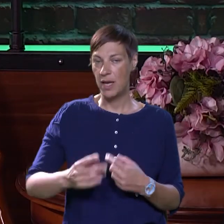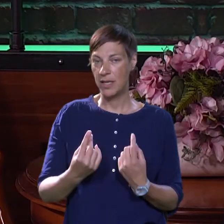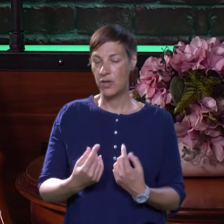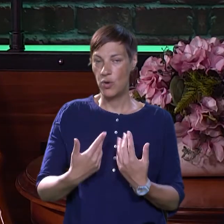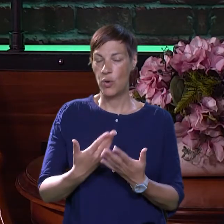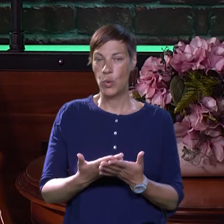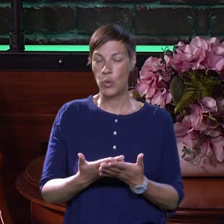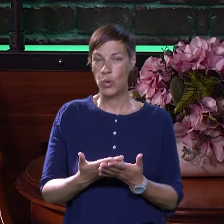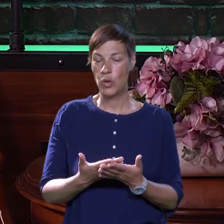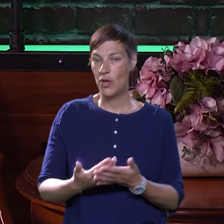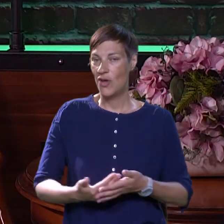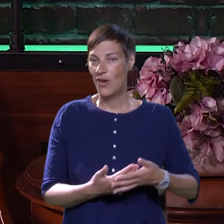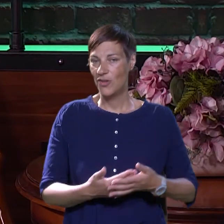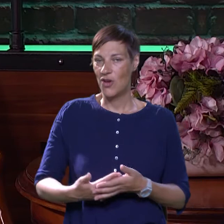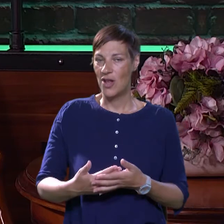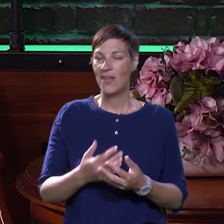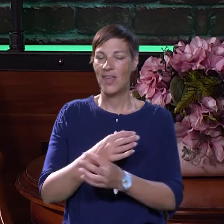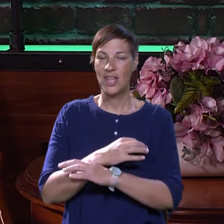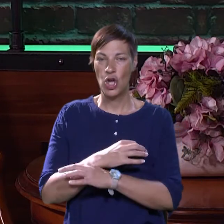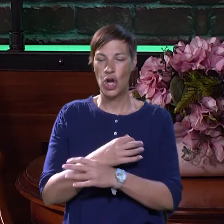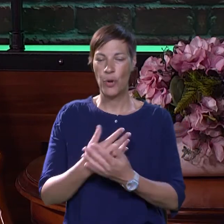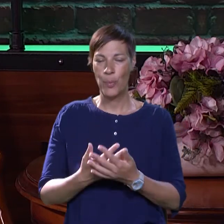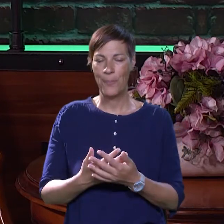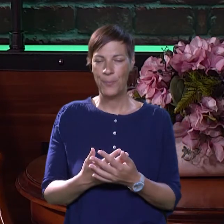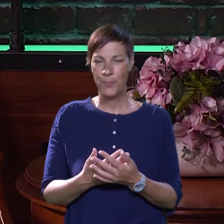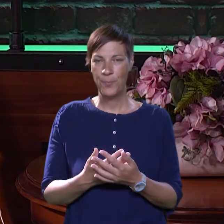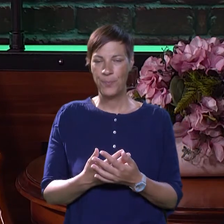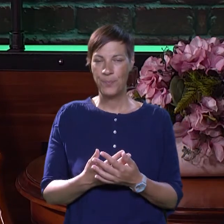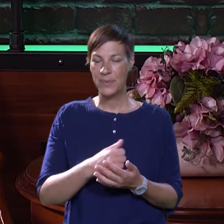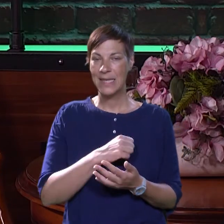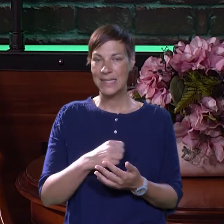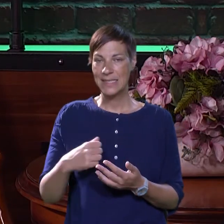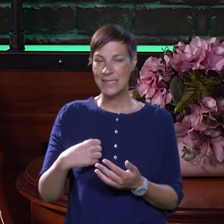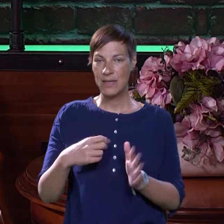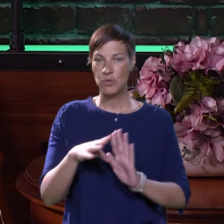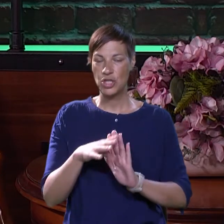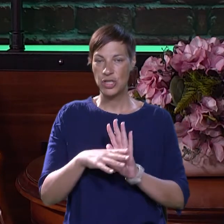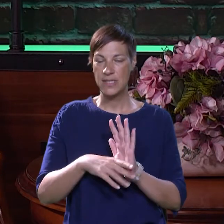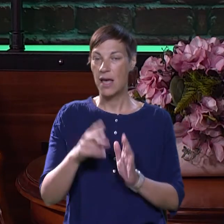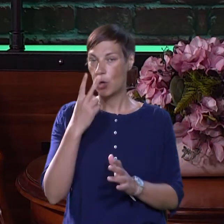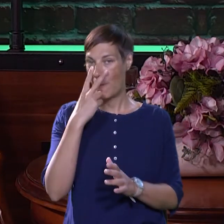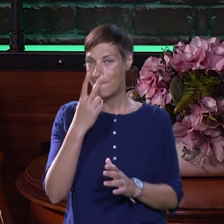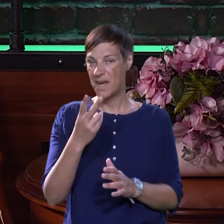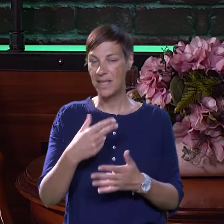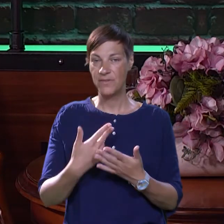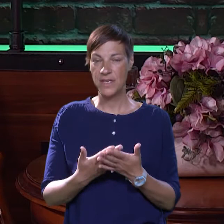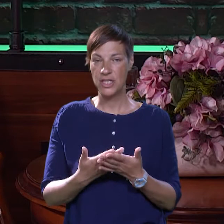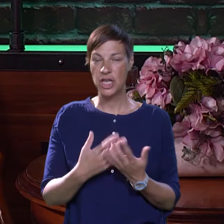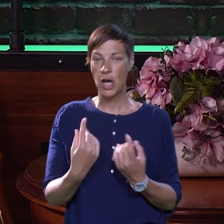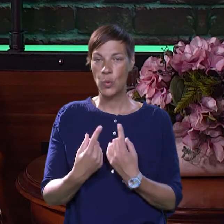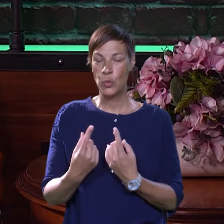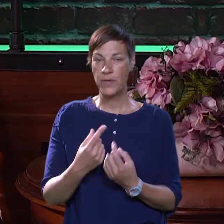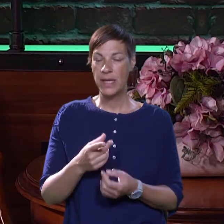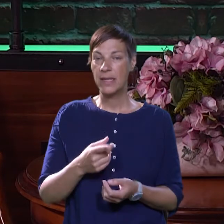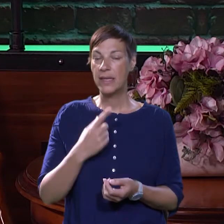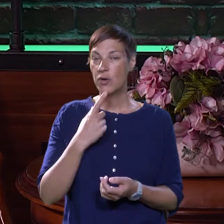pa se volontirati od koljevke pa do groba. Dakle, samo što zakon predviđa određene